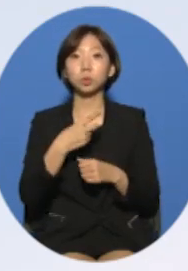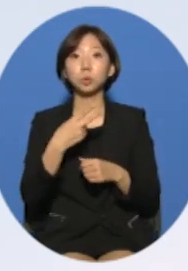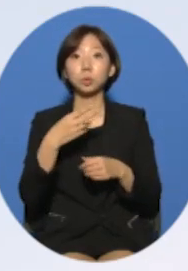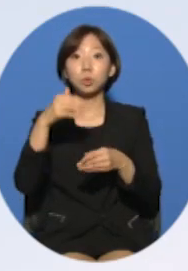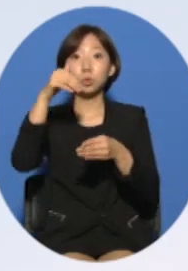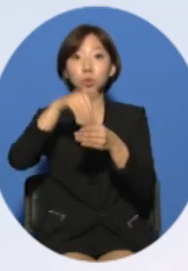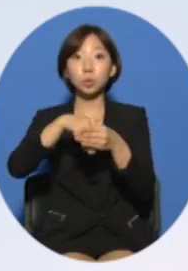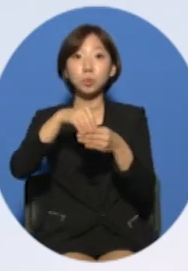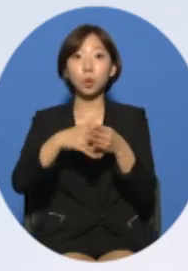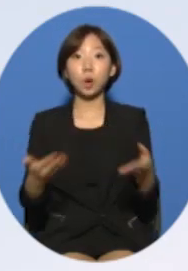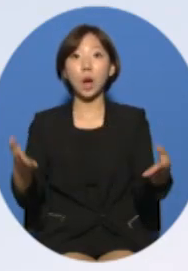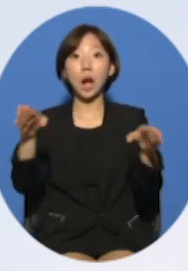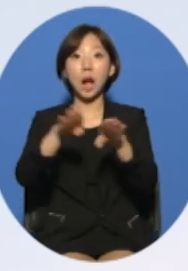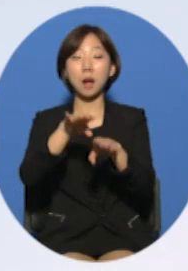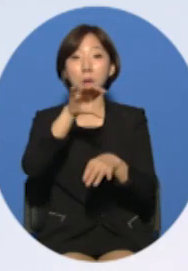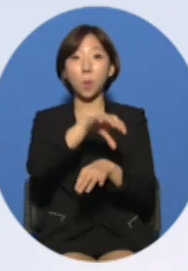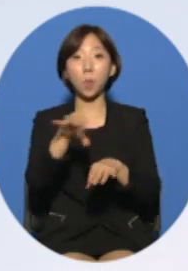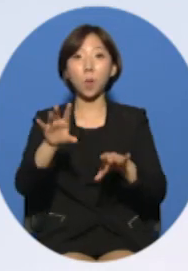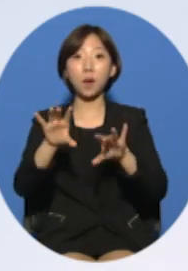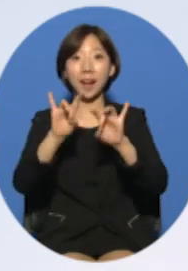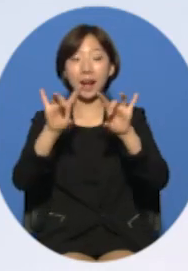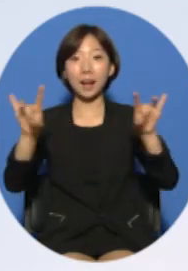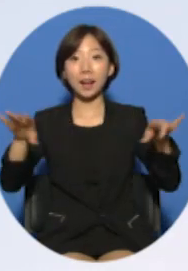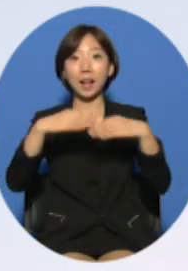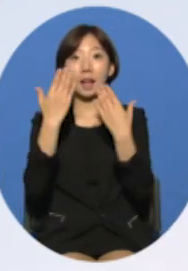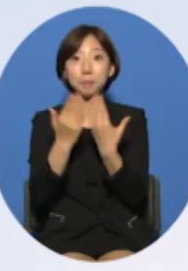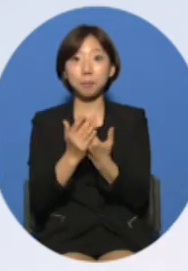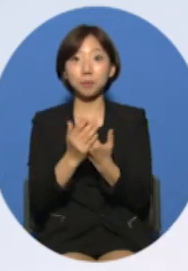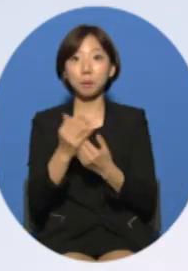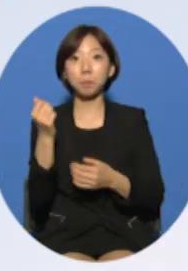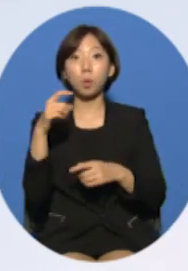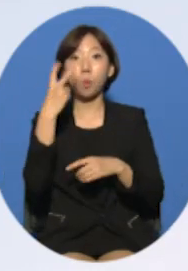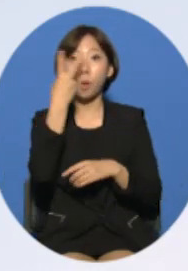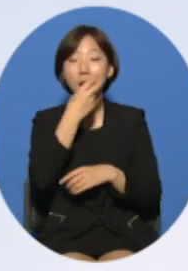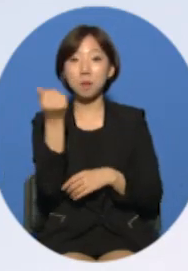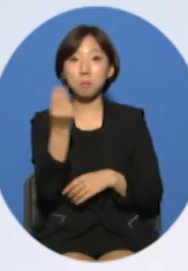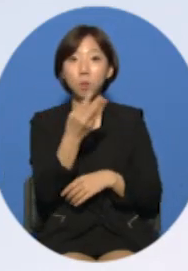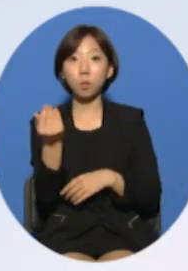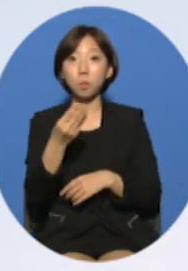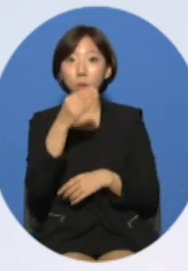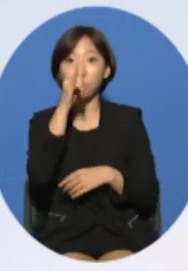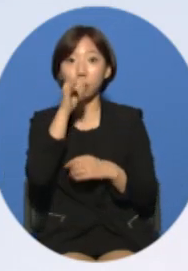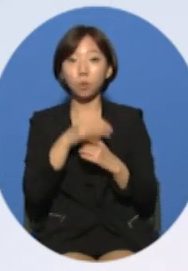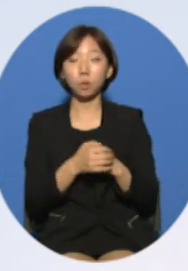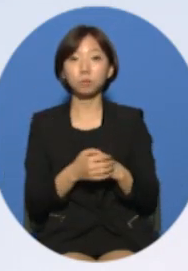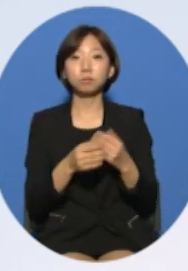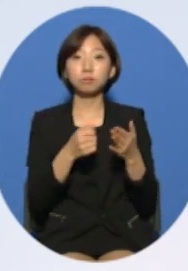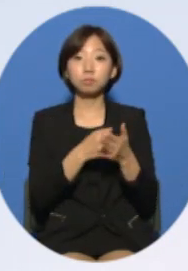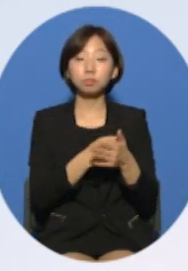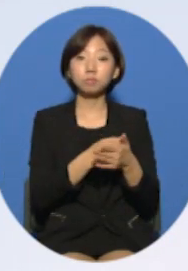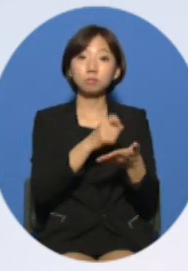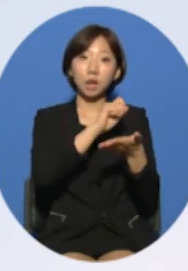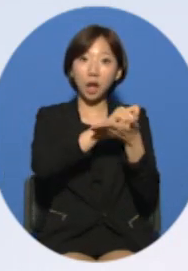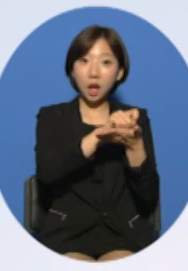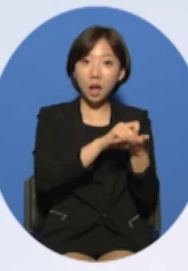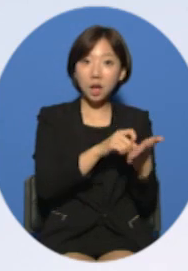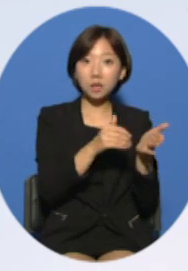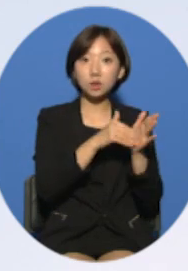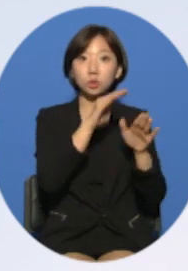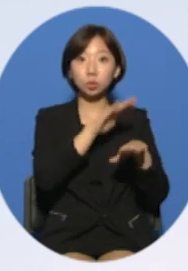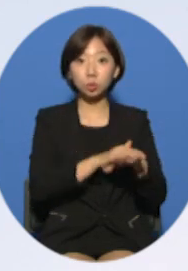이 관리번호가 또 있습니다. 아, 맞습니다. 네. 그래서 네. 그 관리번호가 관리번호를 그 투표로에다가 기록하고 네. 그